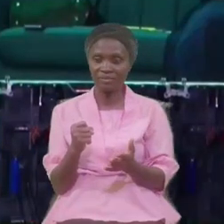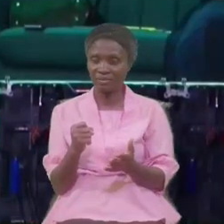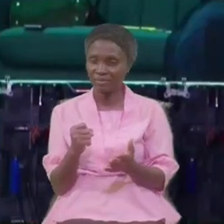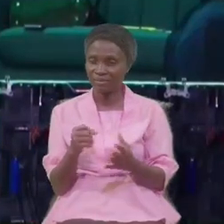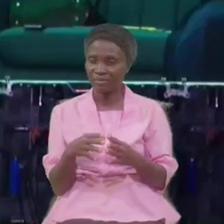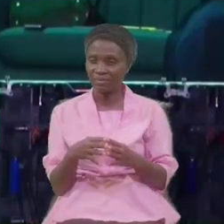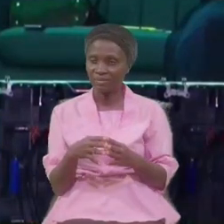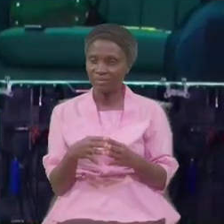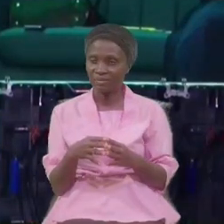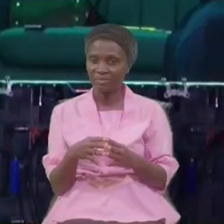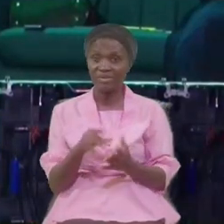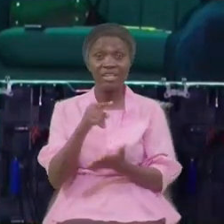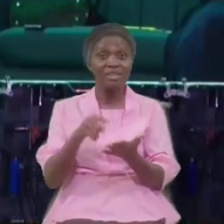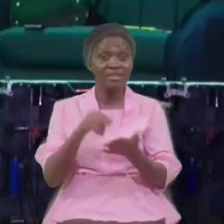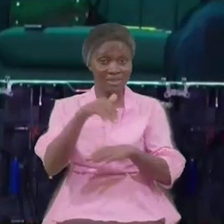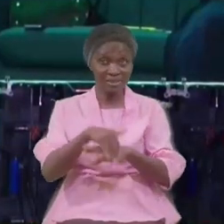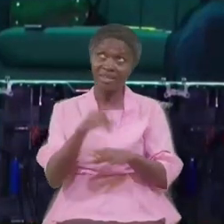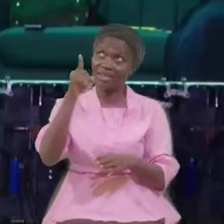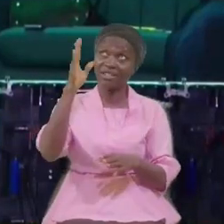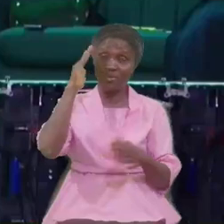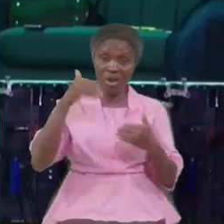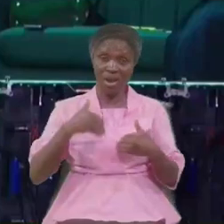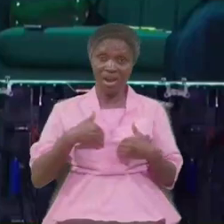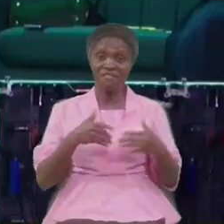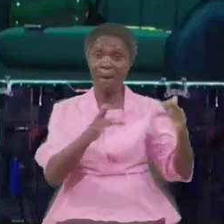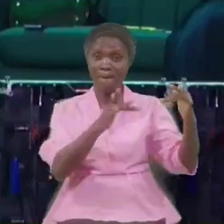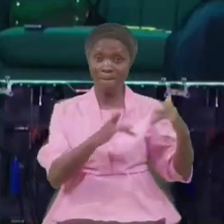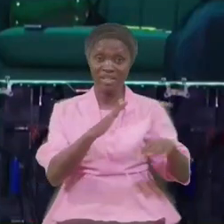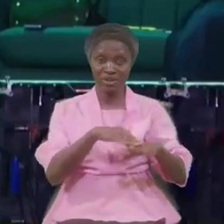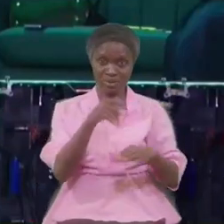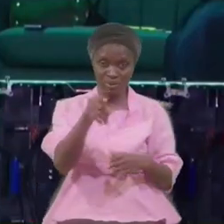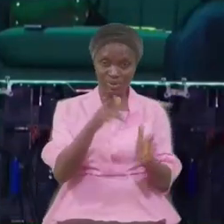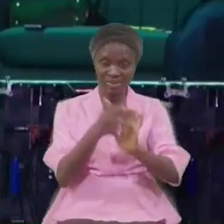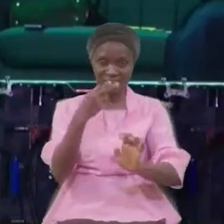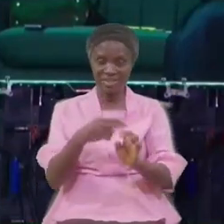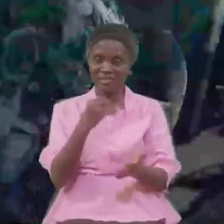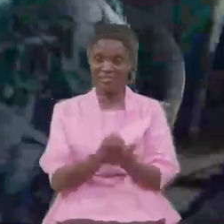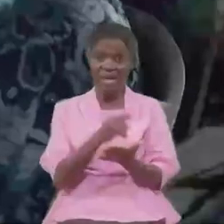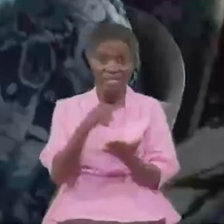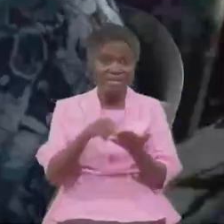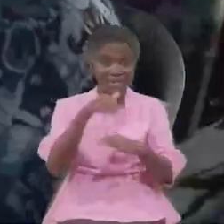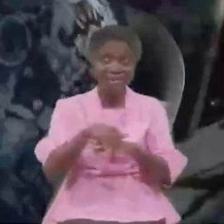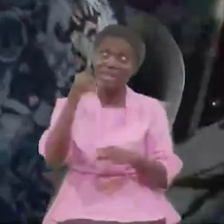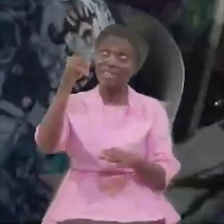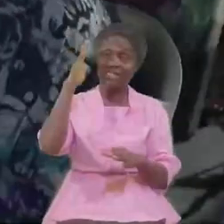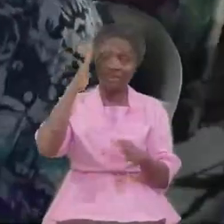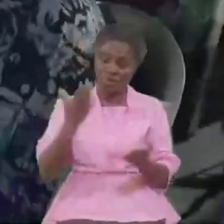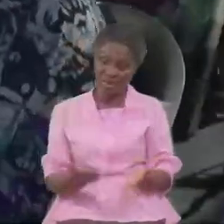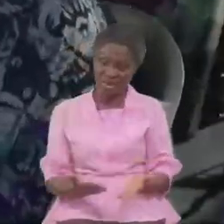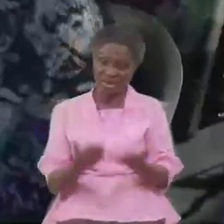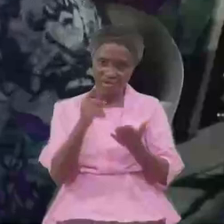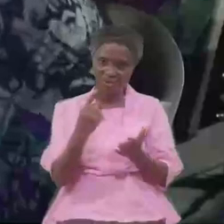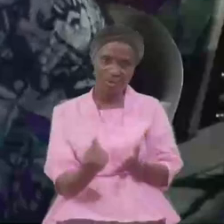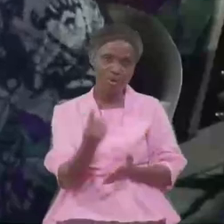Ce soir, Jésus aura compassion de vous. Ce soir, Jésus va vous